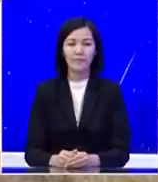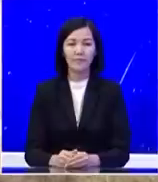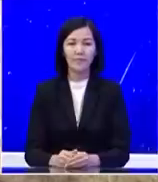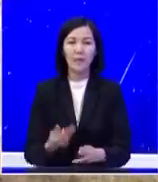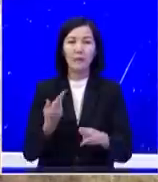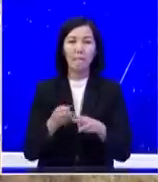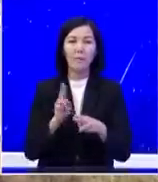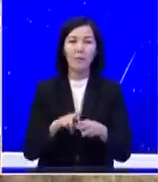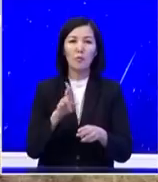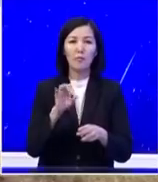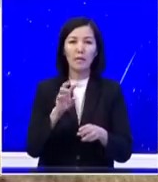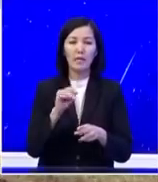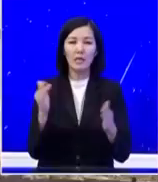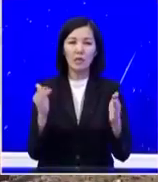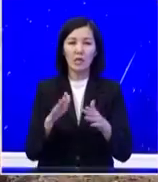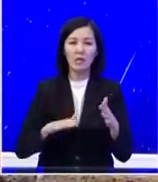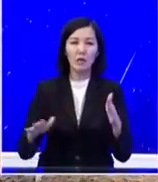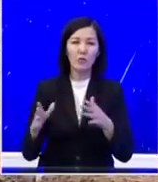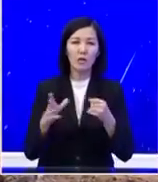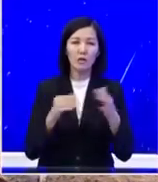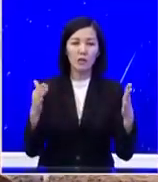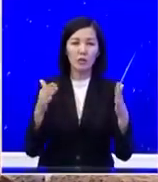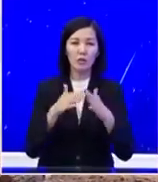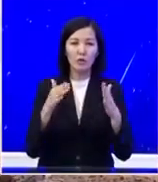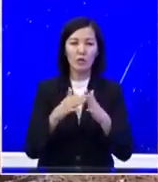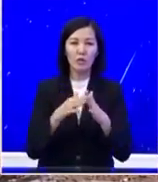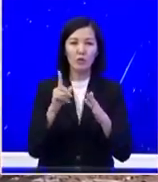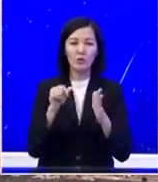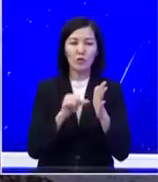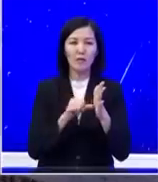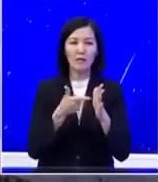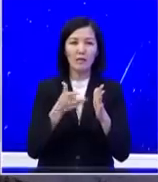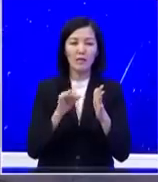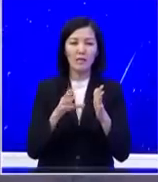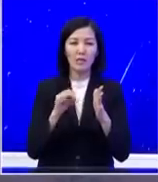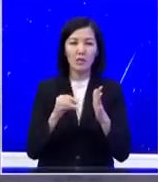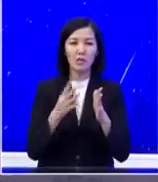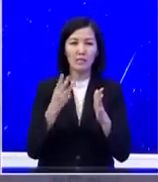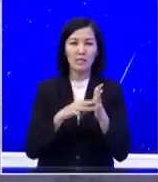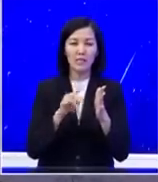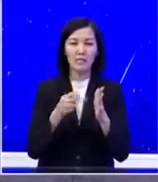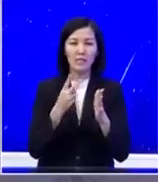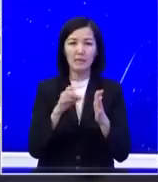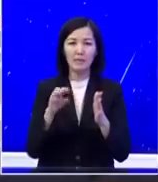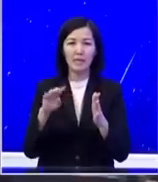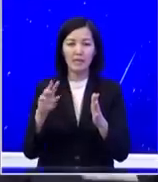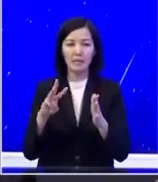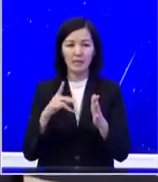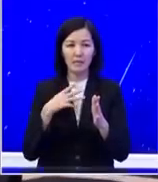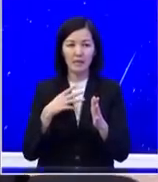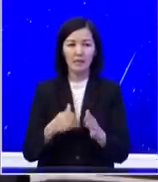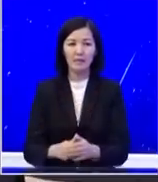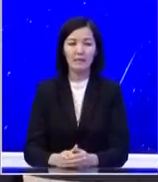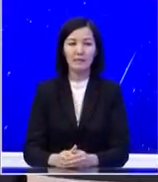Бұл береке шағын ауданы. Коттеджді қалашық аумағы 106 гектар болады. Жоба құны 8,2 миллиард теңге. Вот